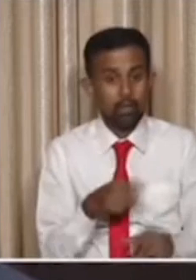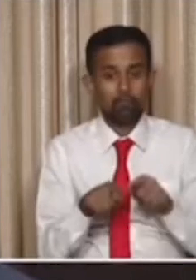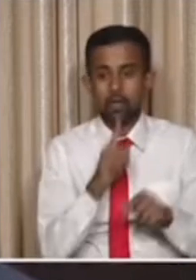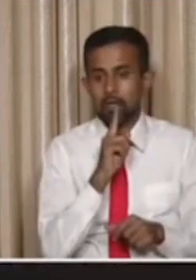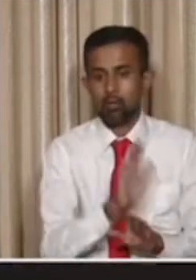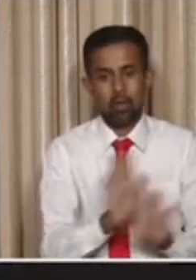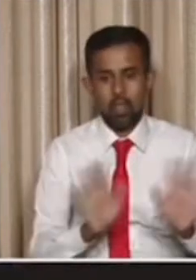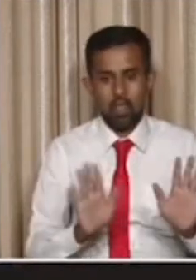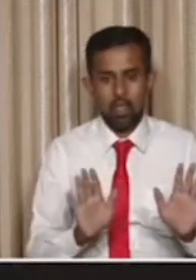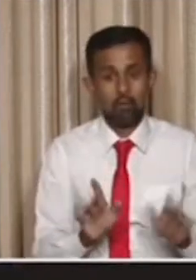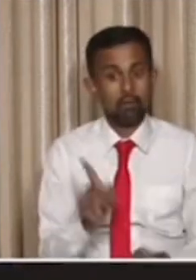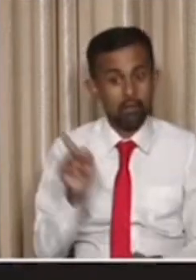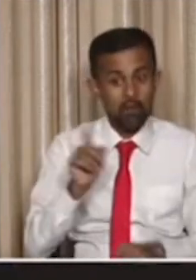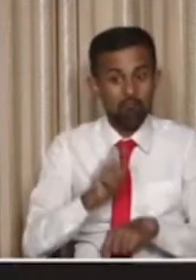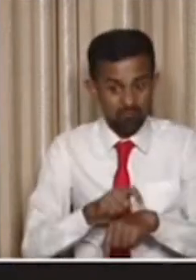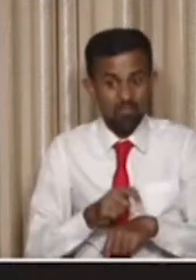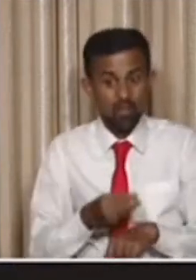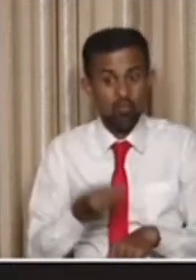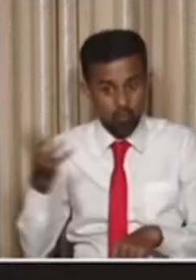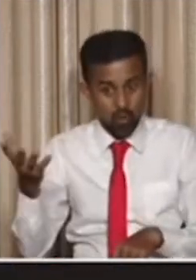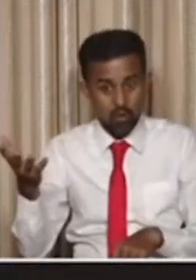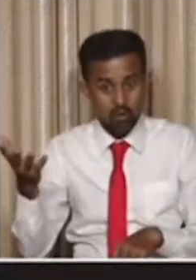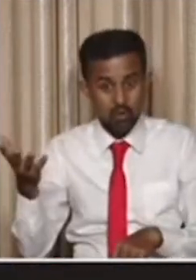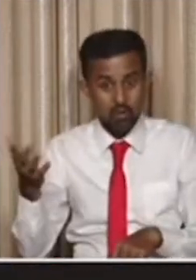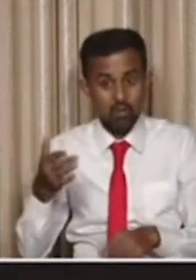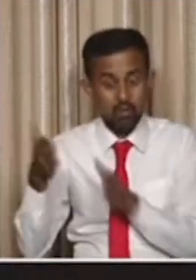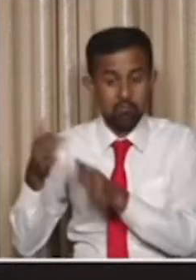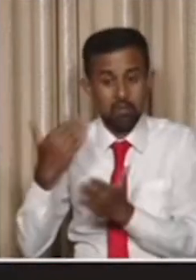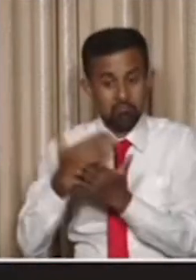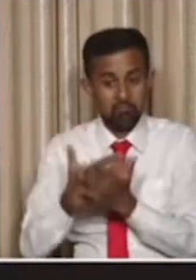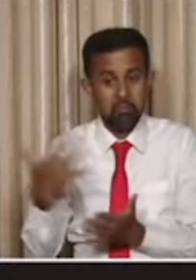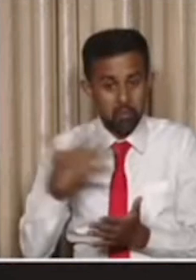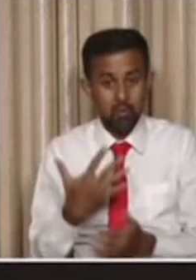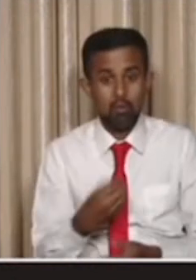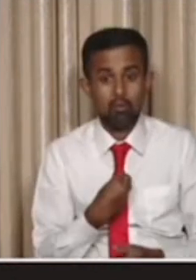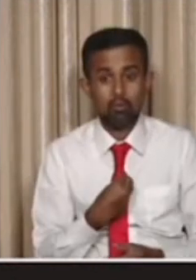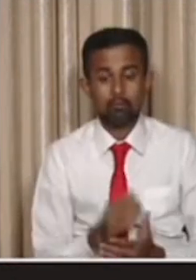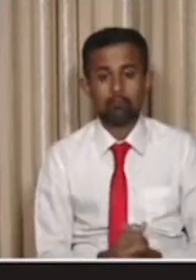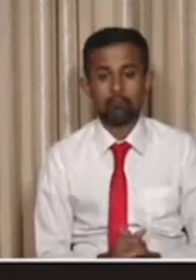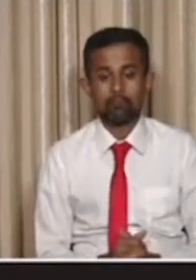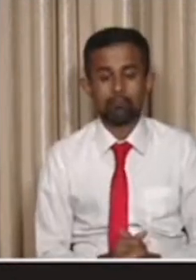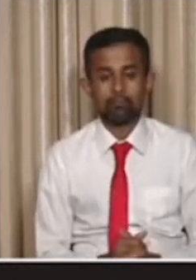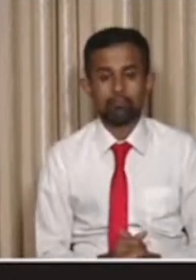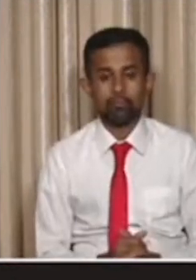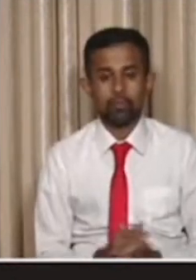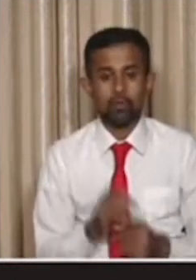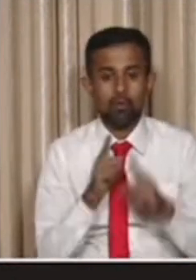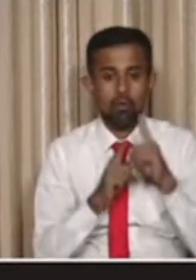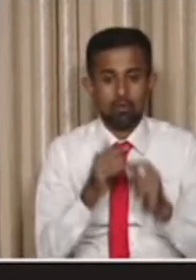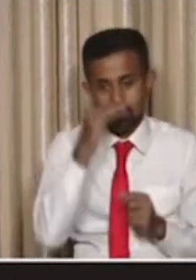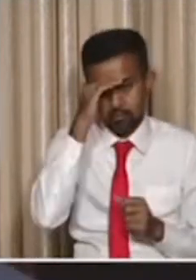mih, namu dia atat awastawa dinnu none yage petta helikaran de. Garu katana ketu